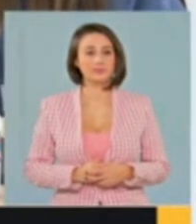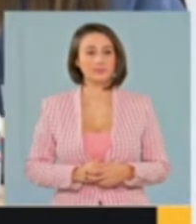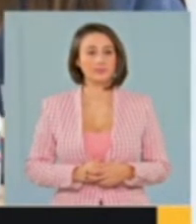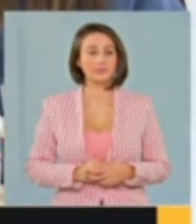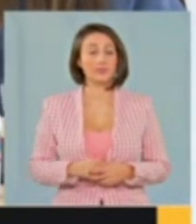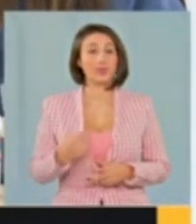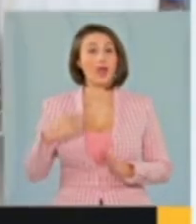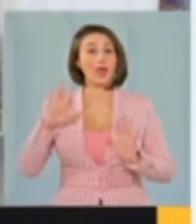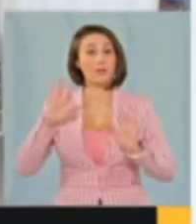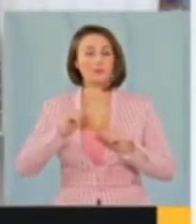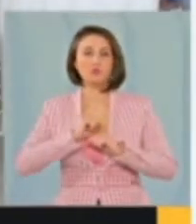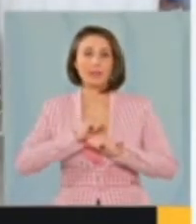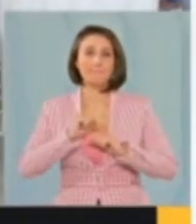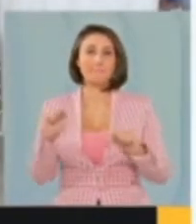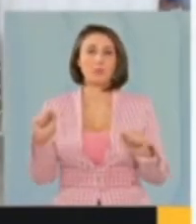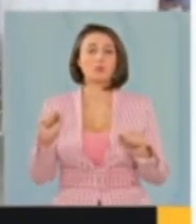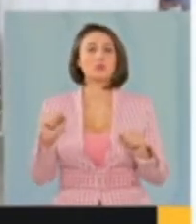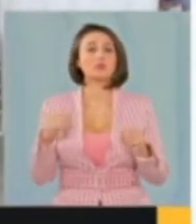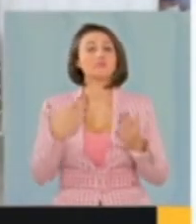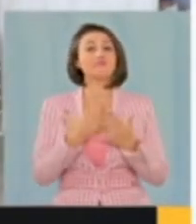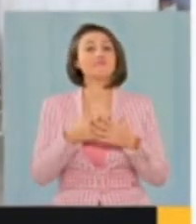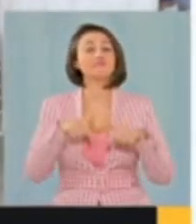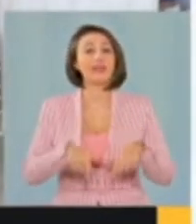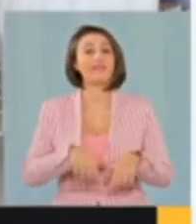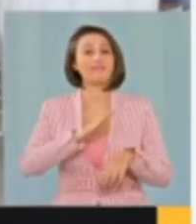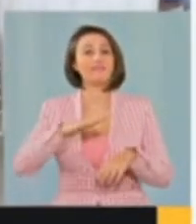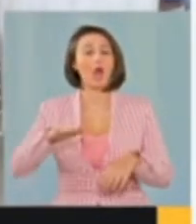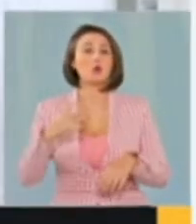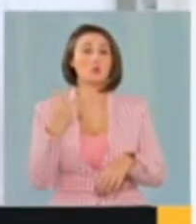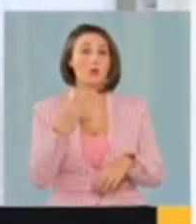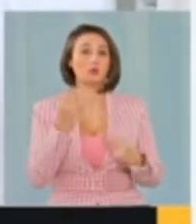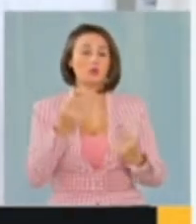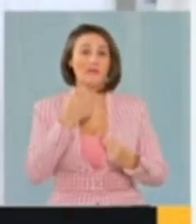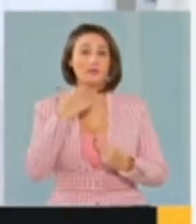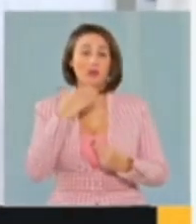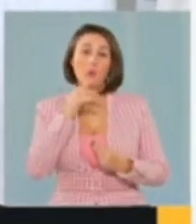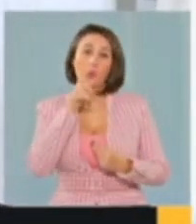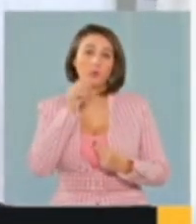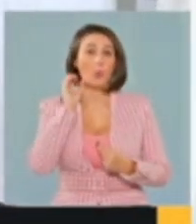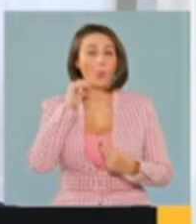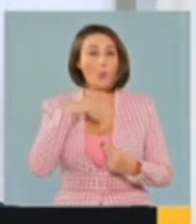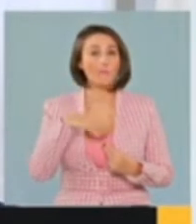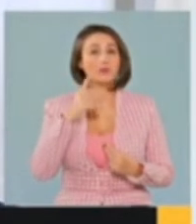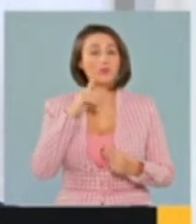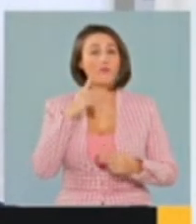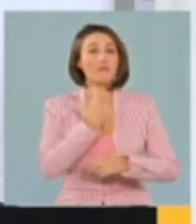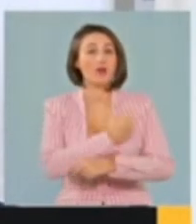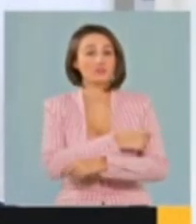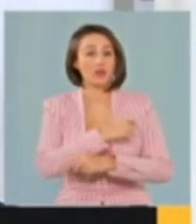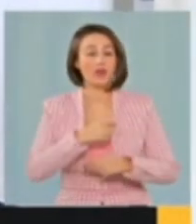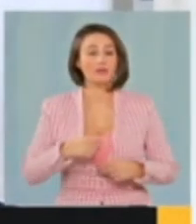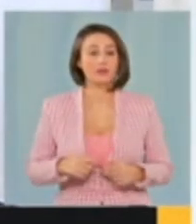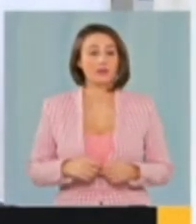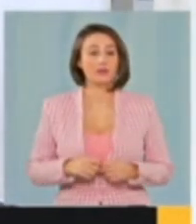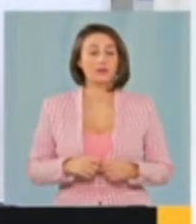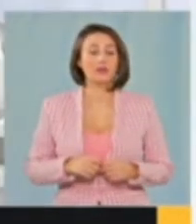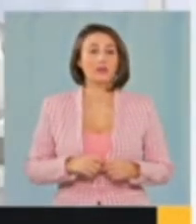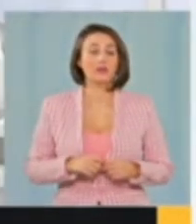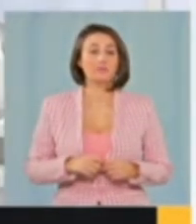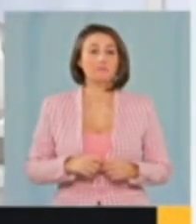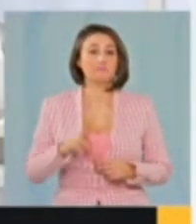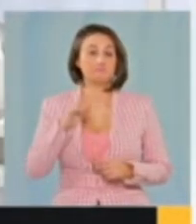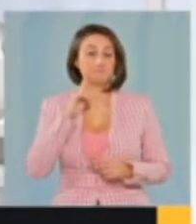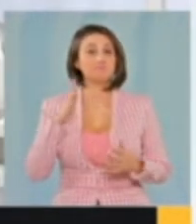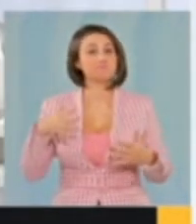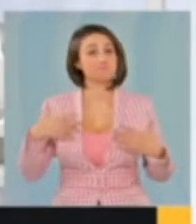Am avut o impulsionare în acest val 4 de câteva zile în care oamenii s-au imunizat în mod